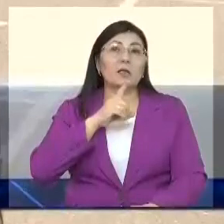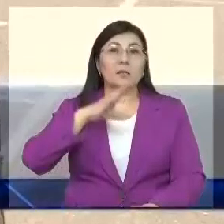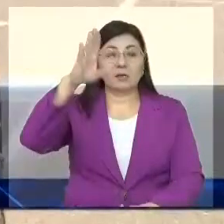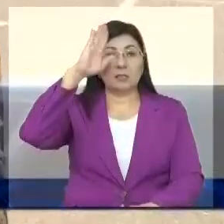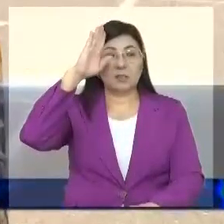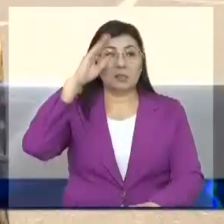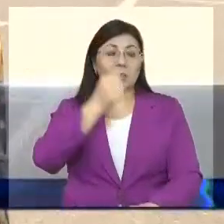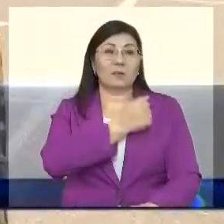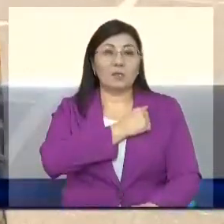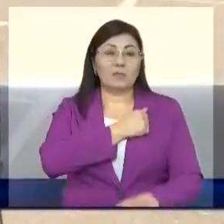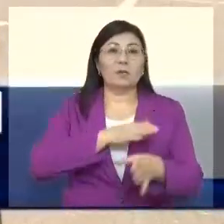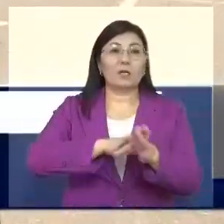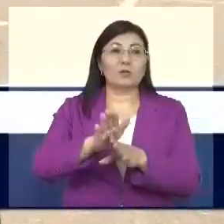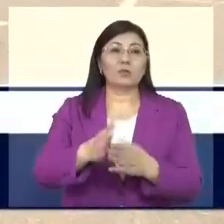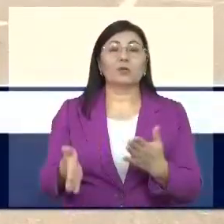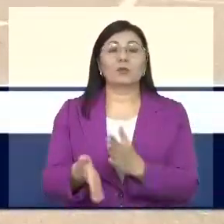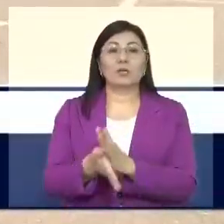шақырамын.